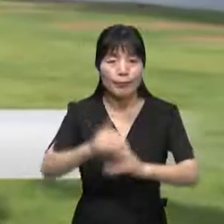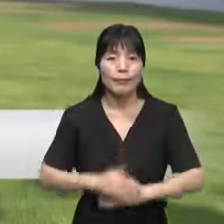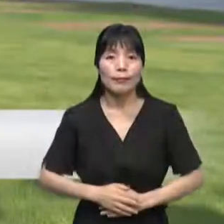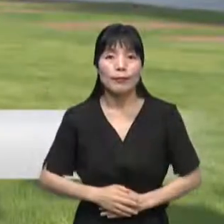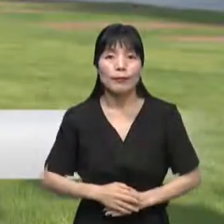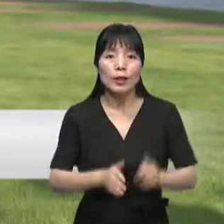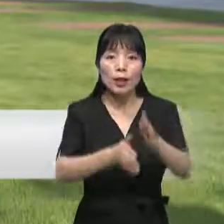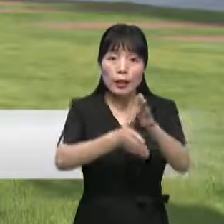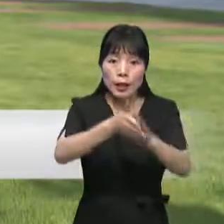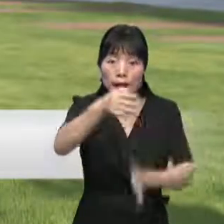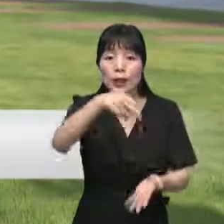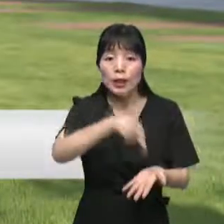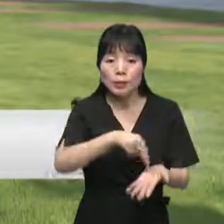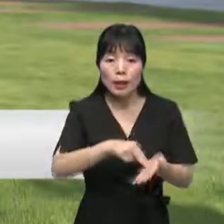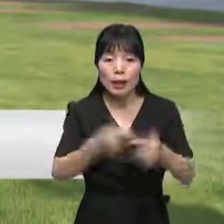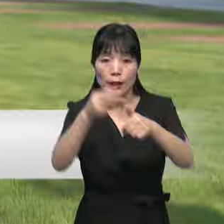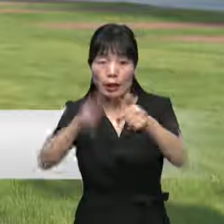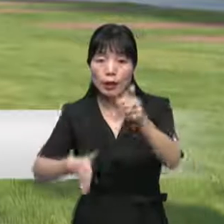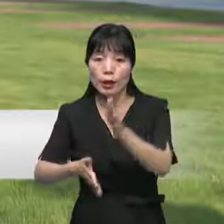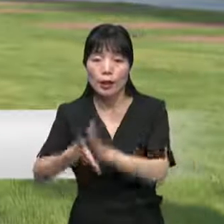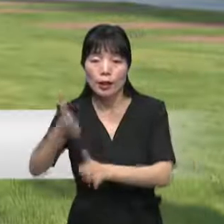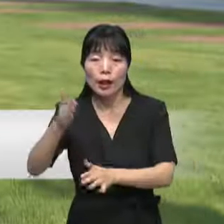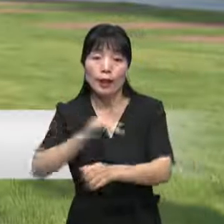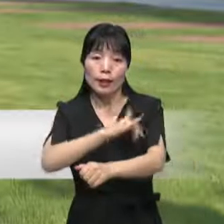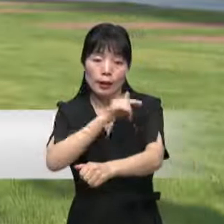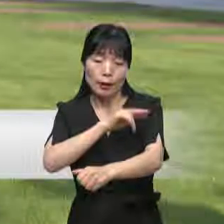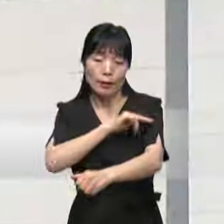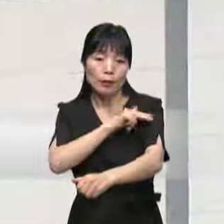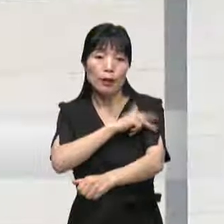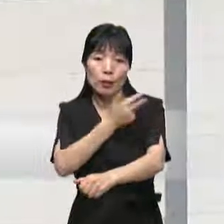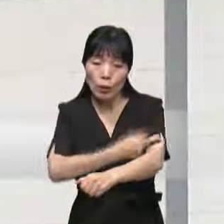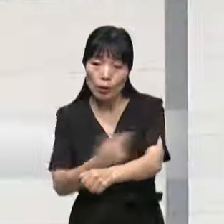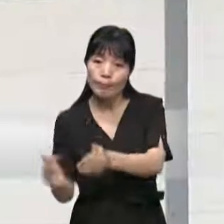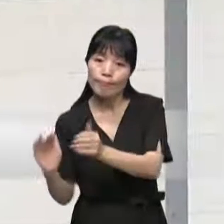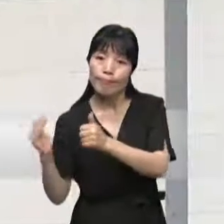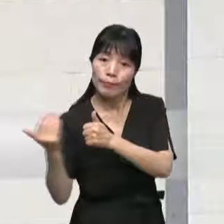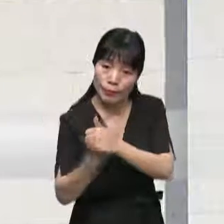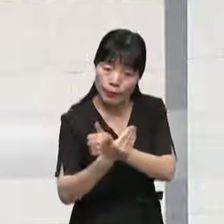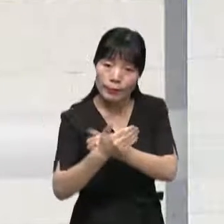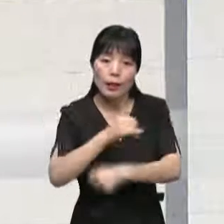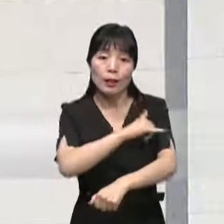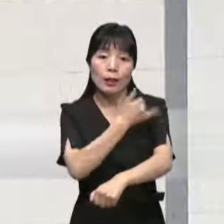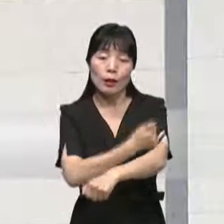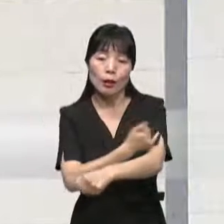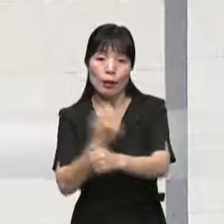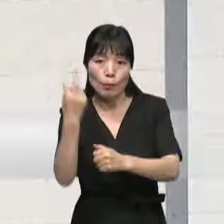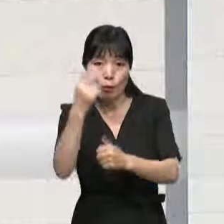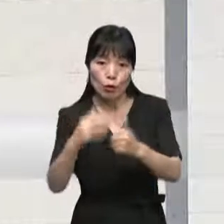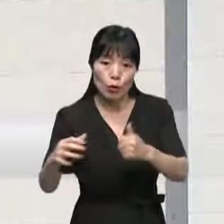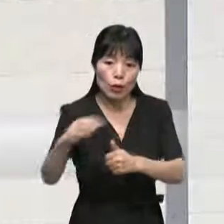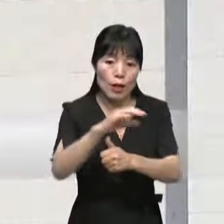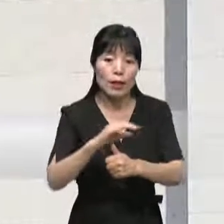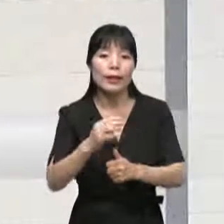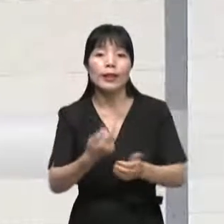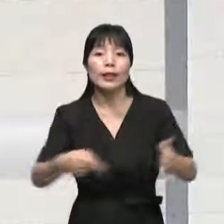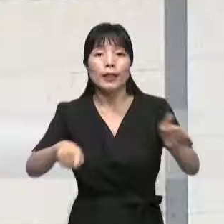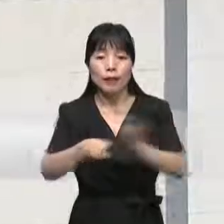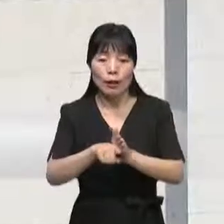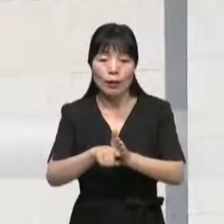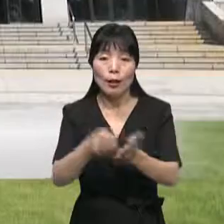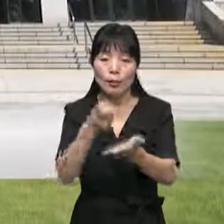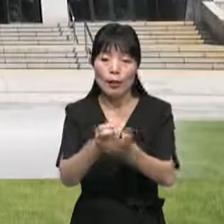우선 인천시 체육인 인권 보장 및 증진을 위한 조례를 제정해 체육인 인권 보장을 위한 시장의 책무 를 규정하는 등